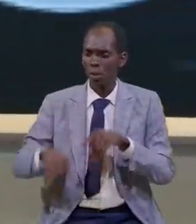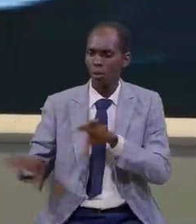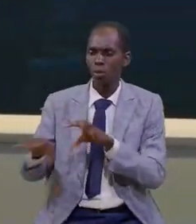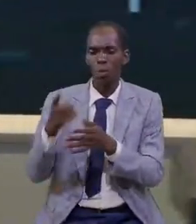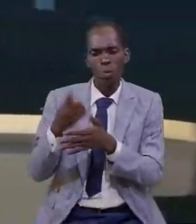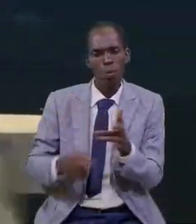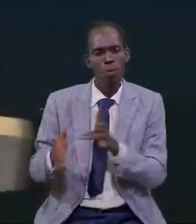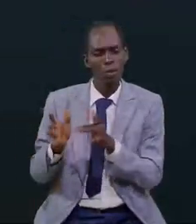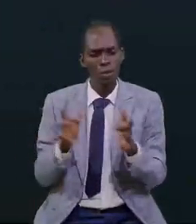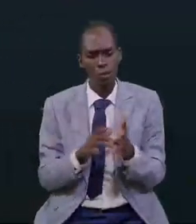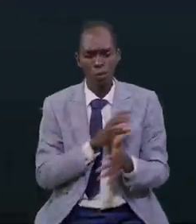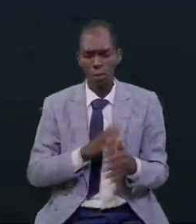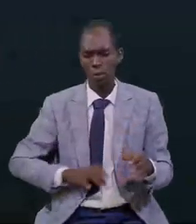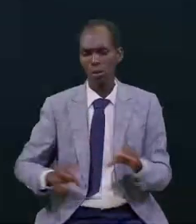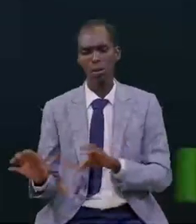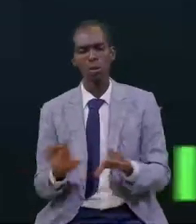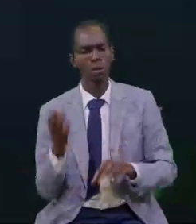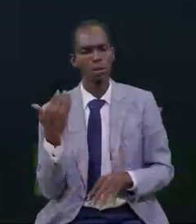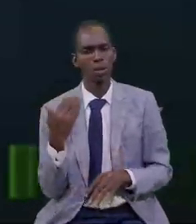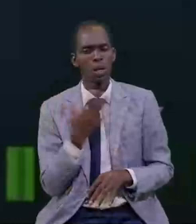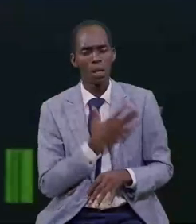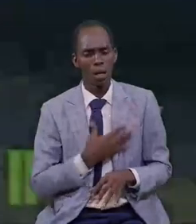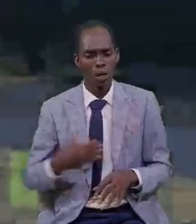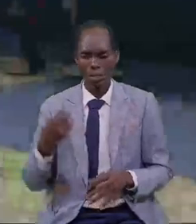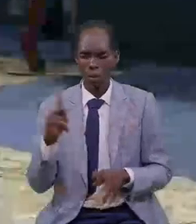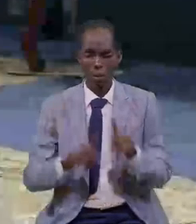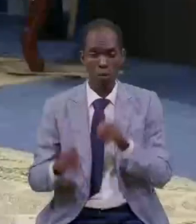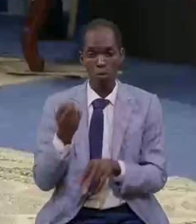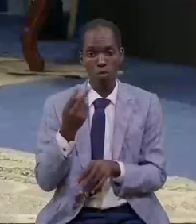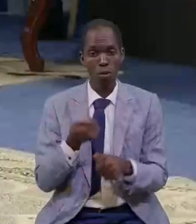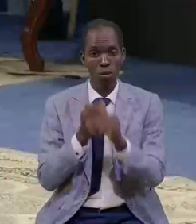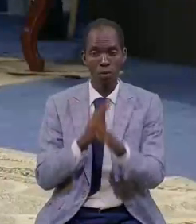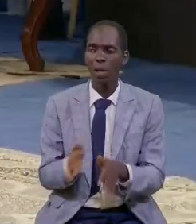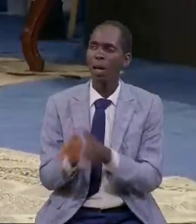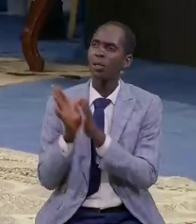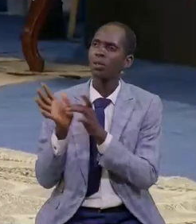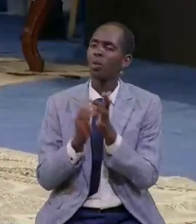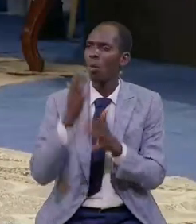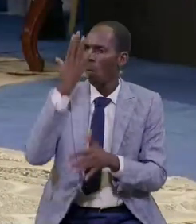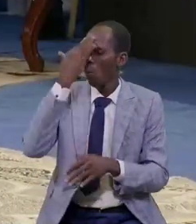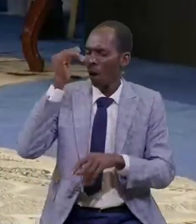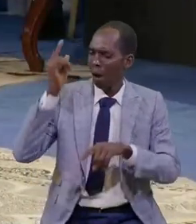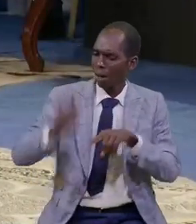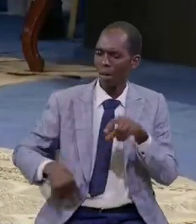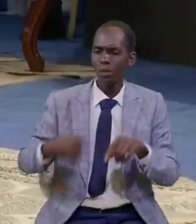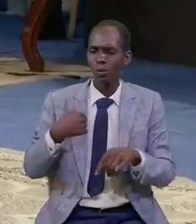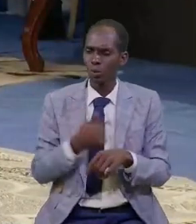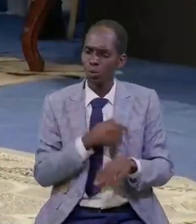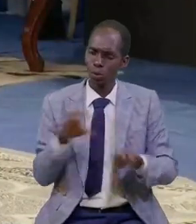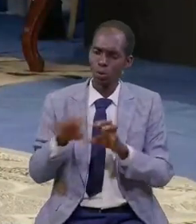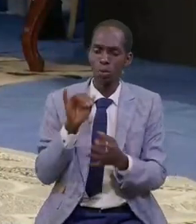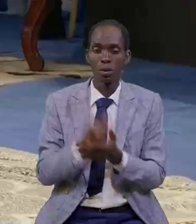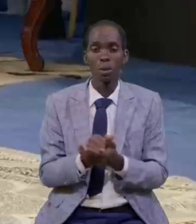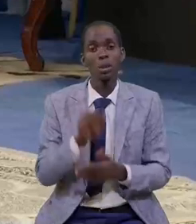venus maintenant ni pourquoi n'avons-nous pas pu le faire même s'ils avaient la puissance pour le